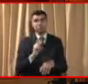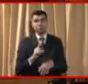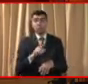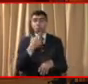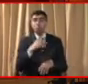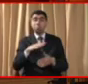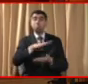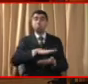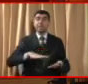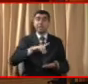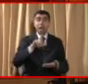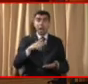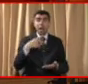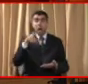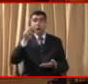تتعرف